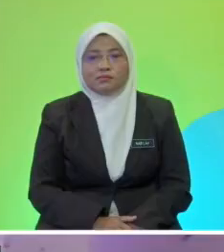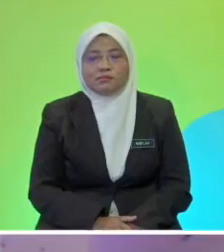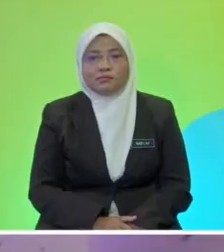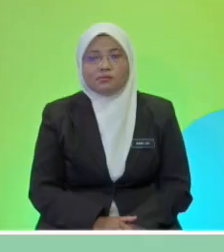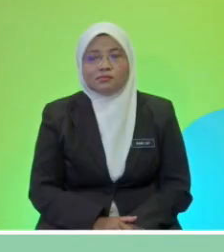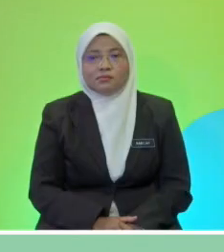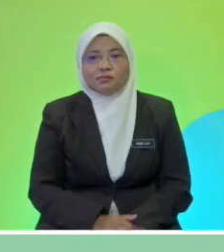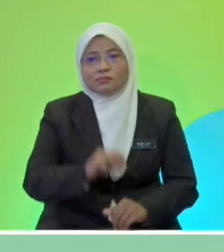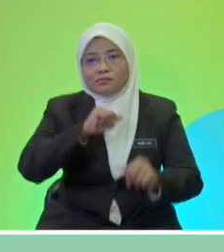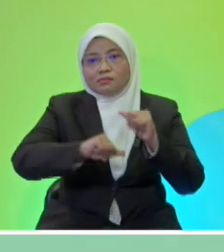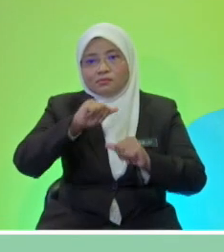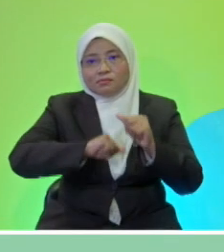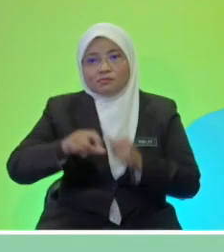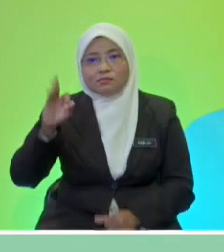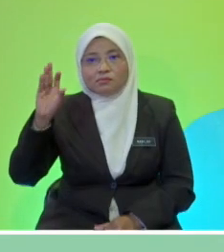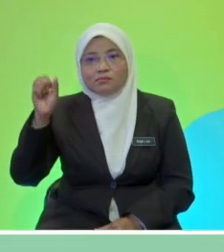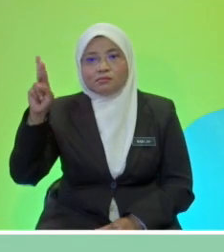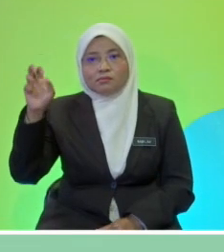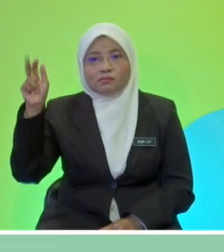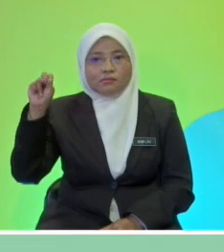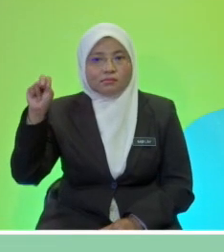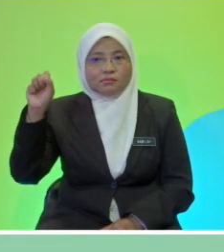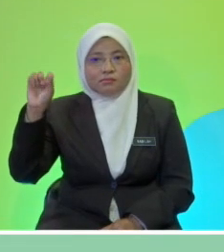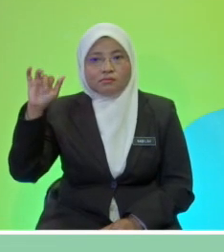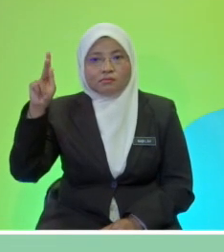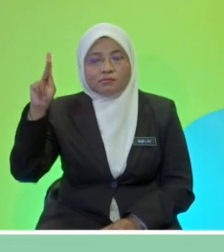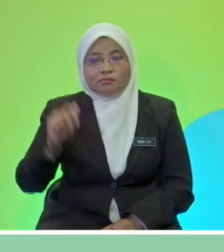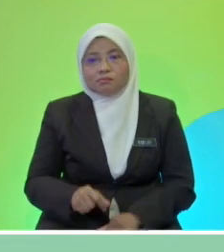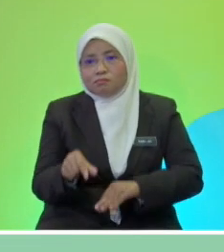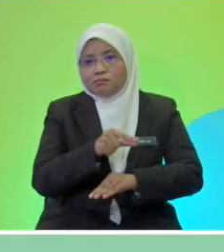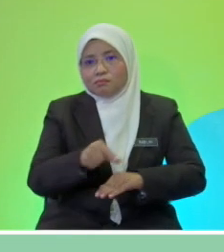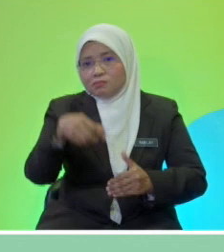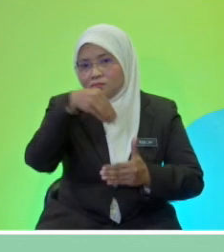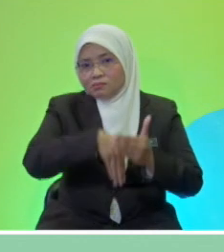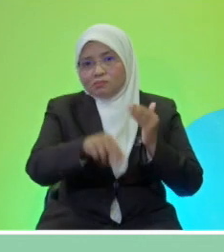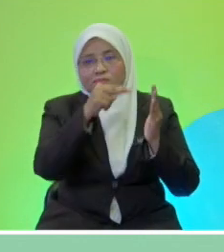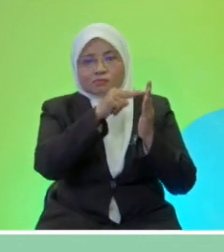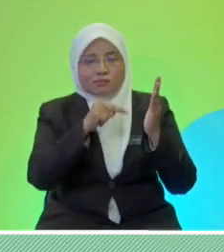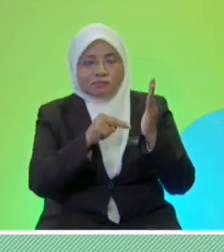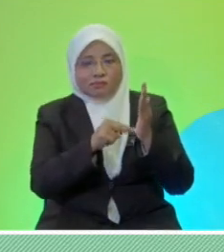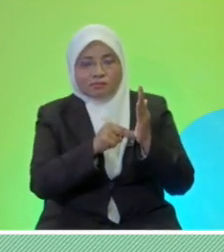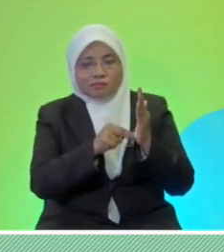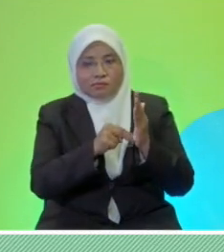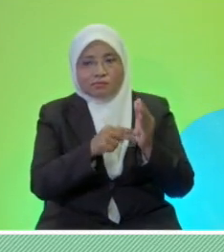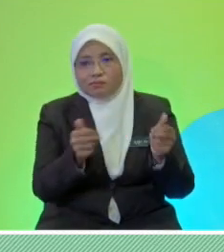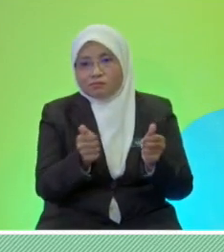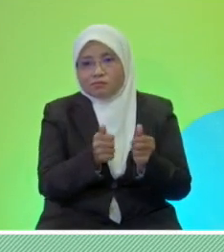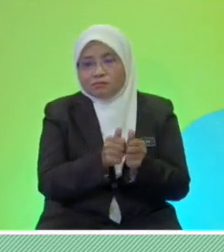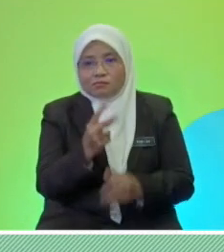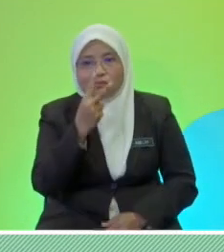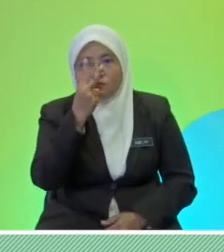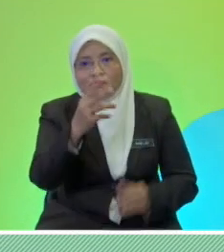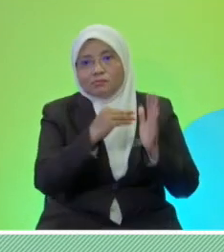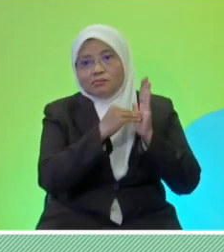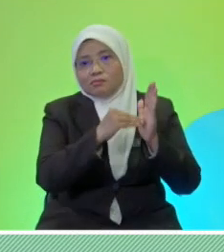penting dalam sistem perundangan menyediakan maklumat berdasarkan say TV melalui analisis bukti fisikal Oke